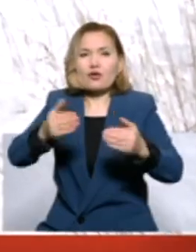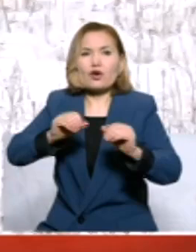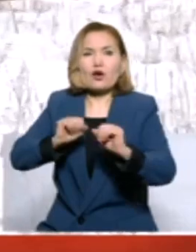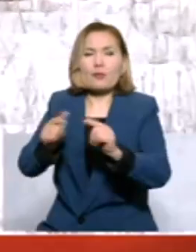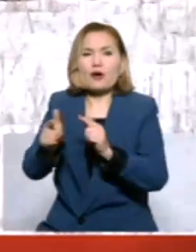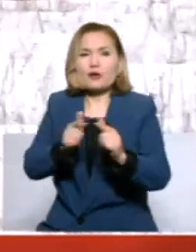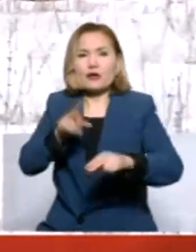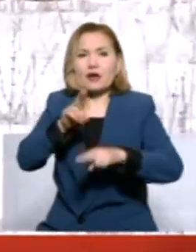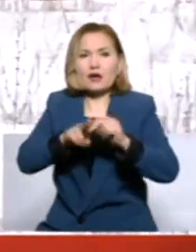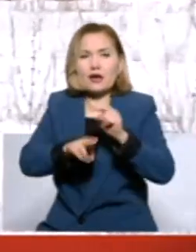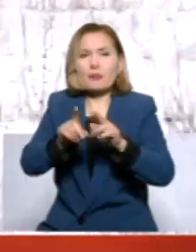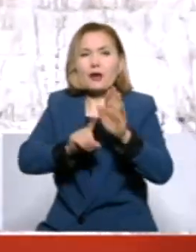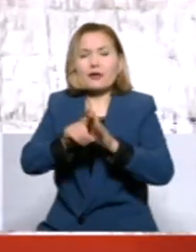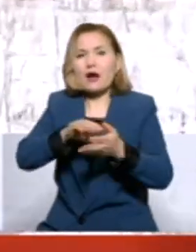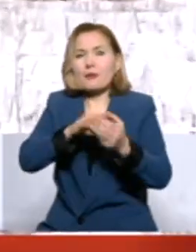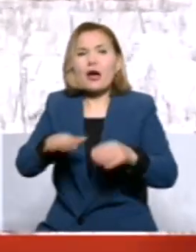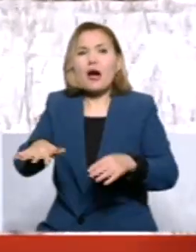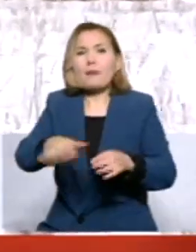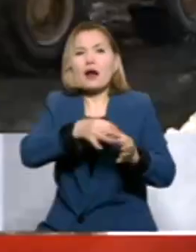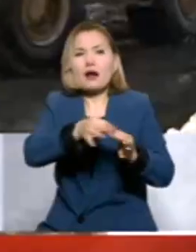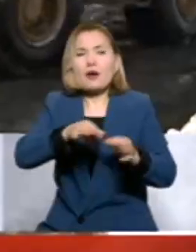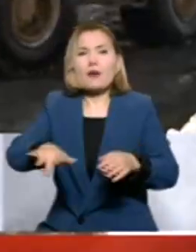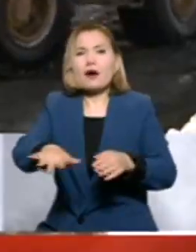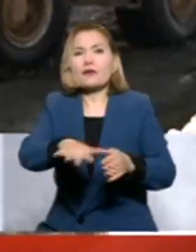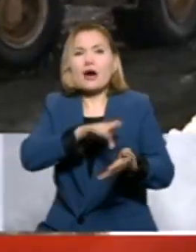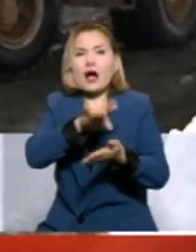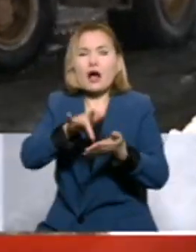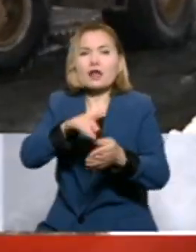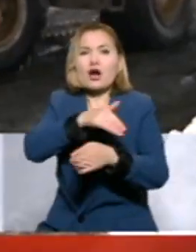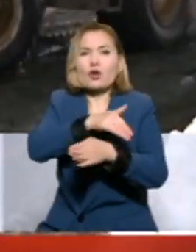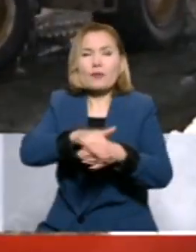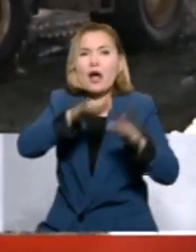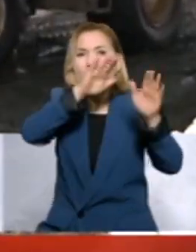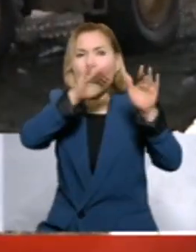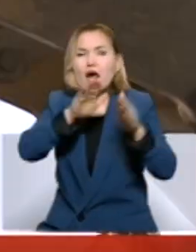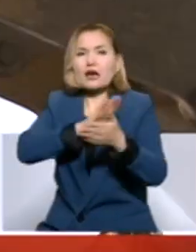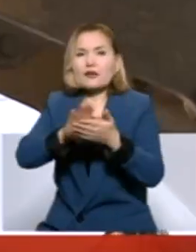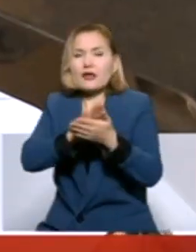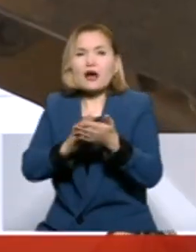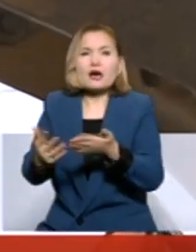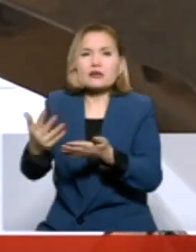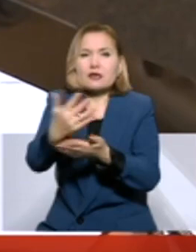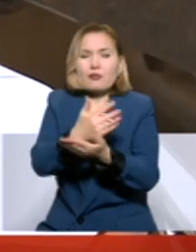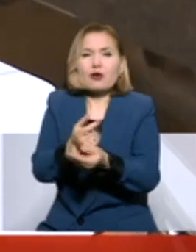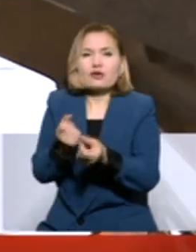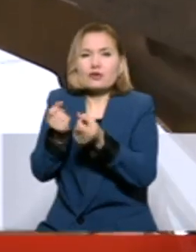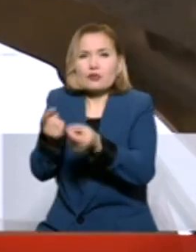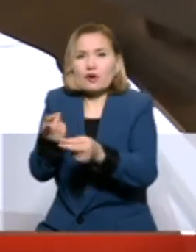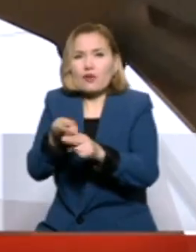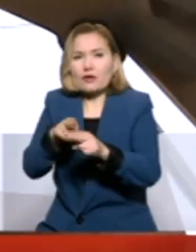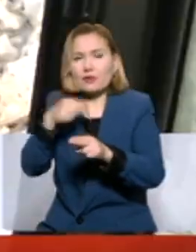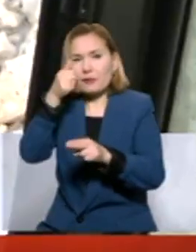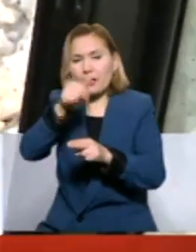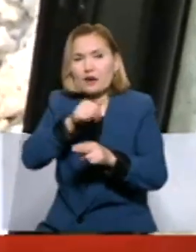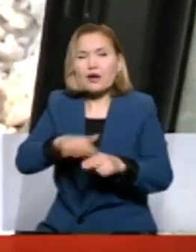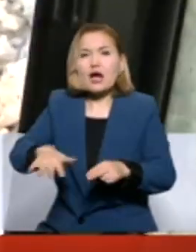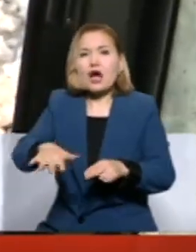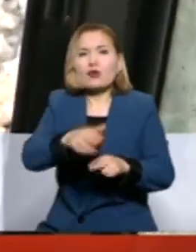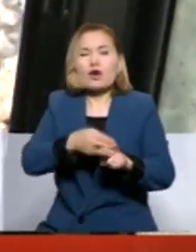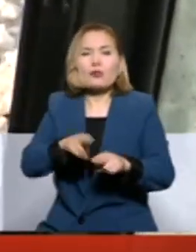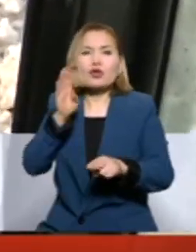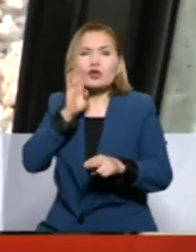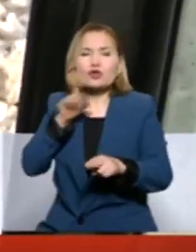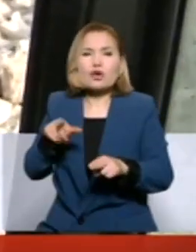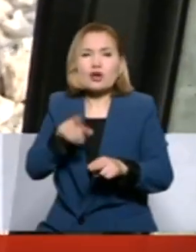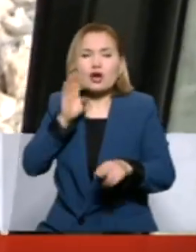салынды. Тасқының алдын алу үшін барлық аудан мен қала көшелерінен қар шығарылып, арықтар аршылып жатыр. Биыл жайыққа жоғарыдан